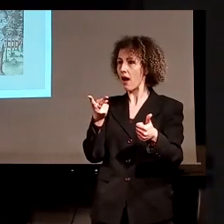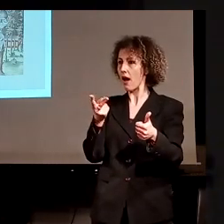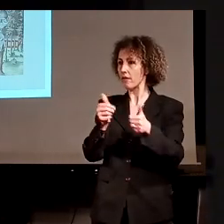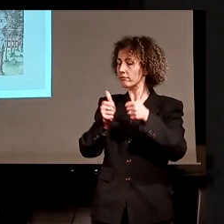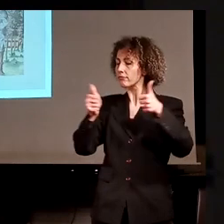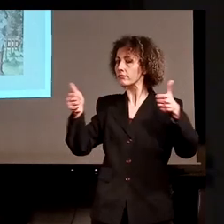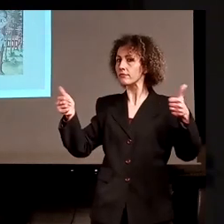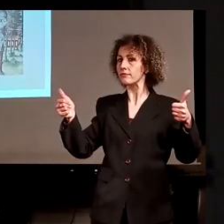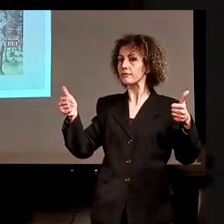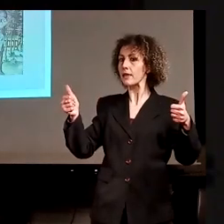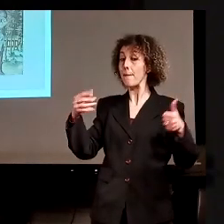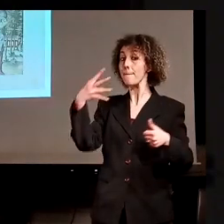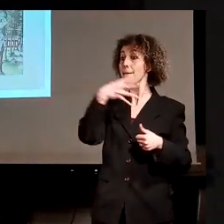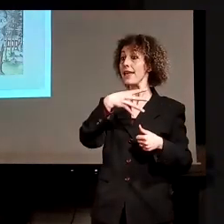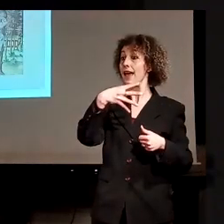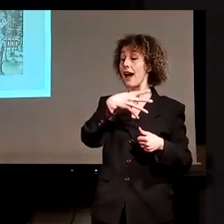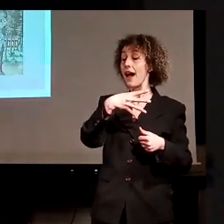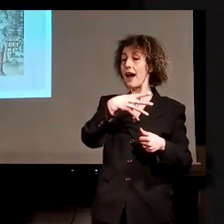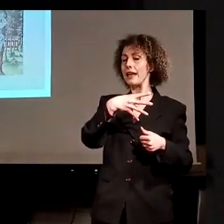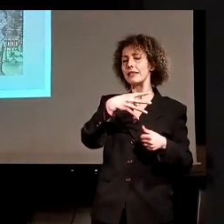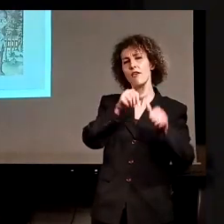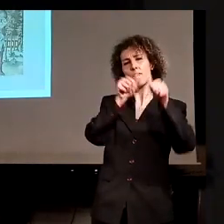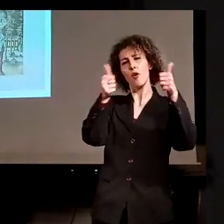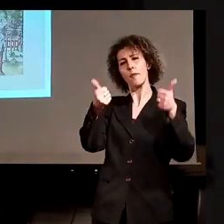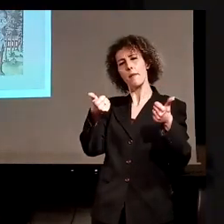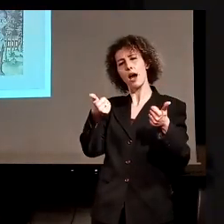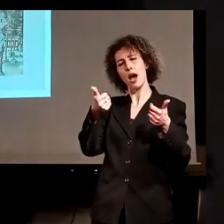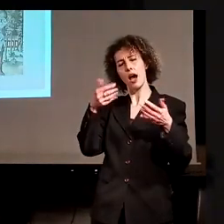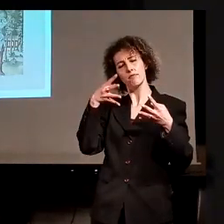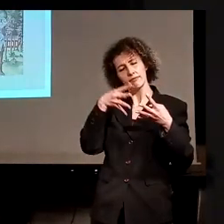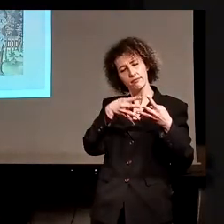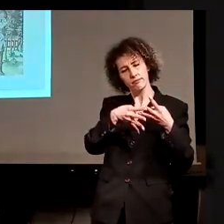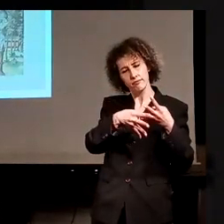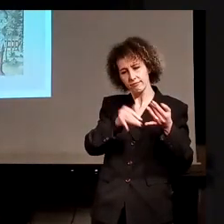arcaizzante di menar in fin dei conti straniero